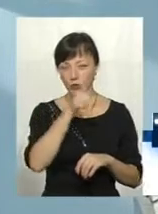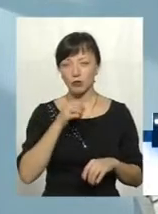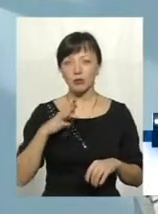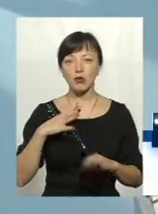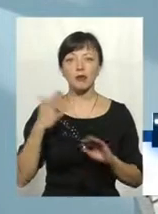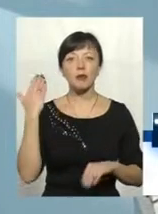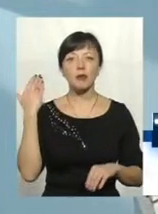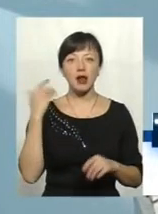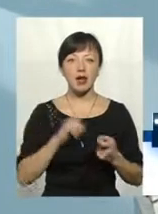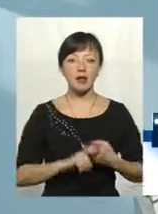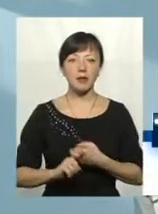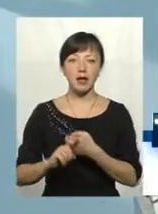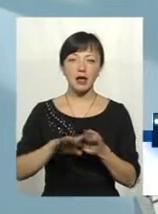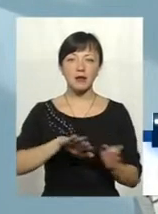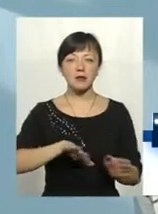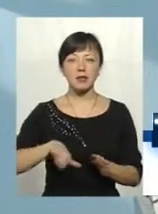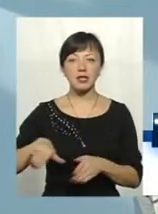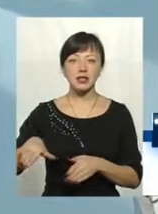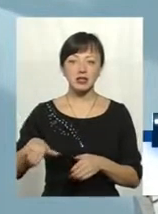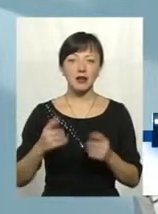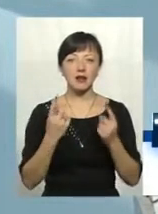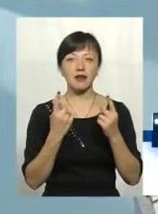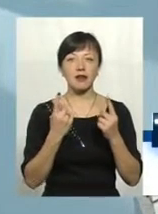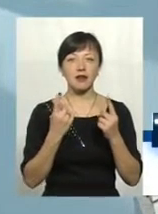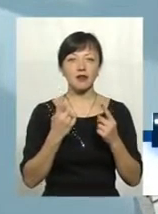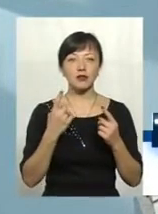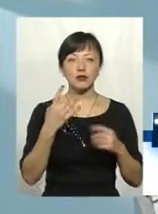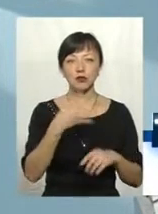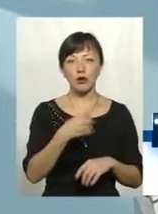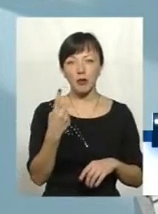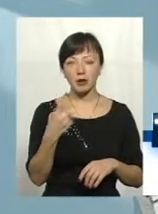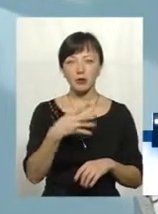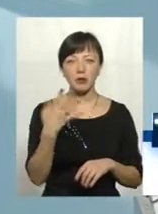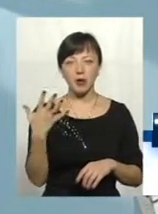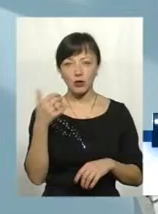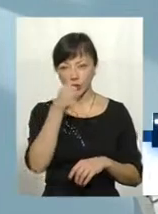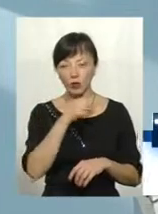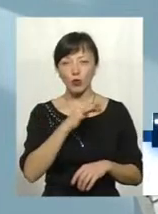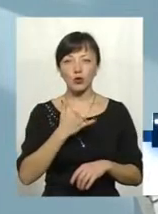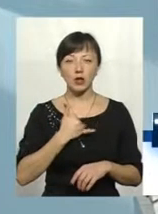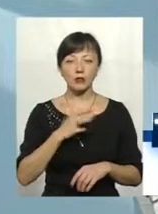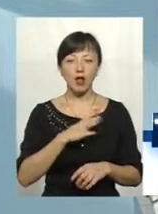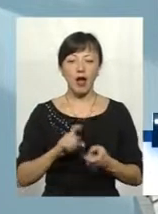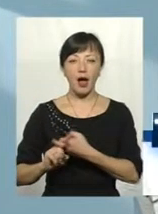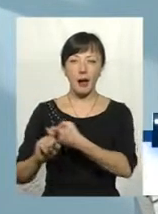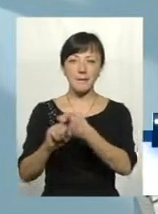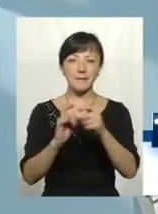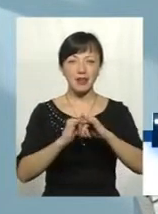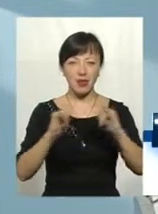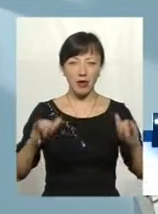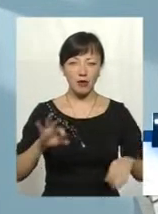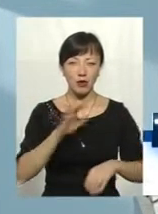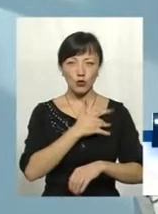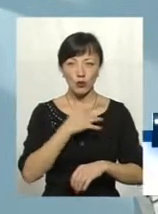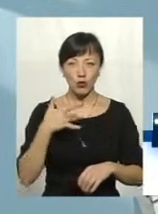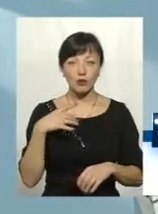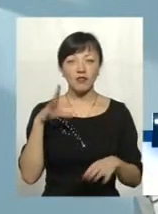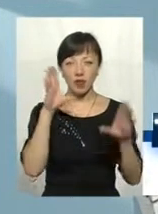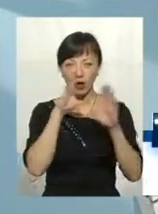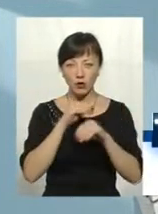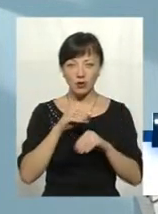попередні епідемії. Після війни 41-45 років теж у нас була епідемія туберкульозу, але її